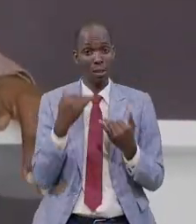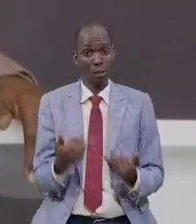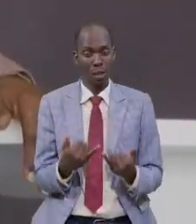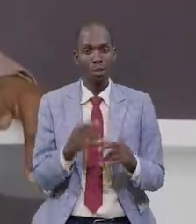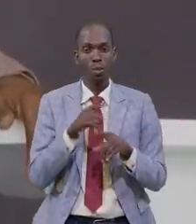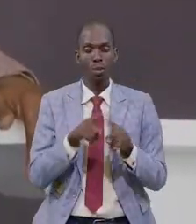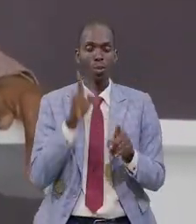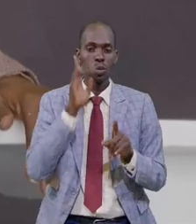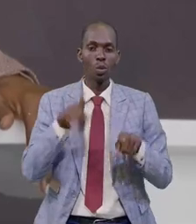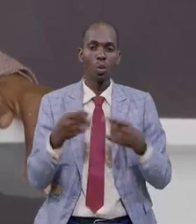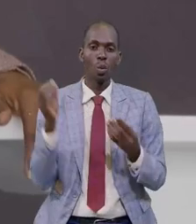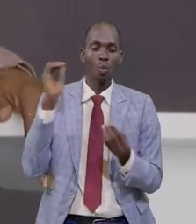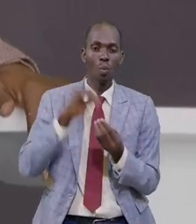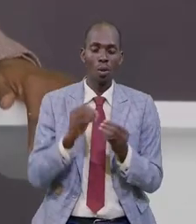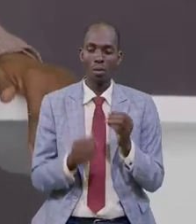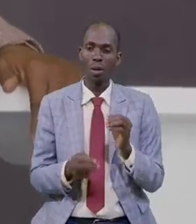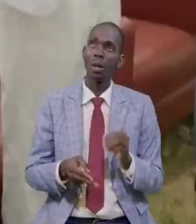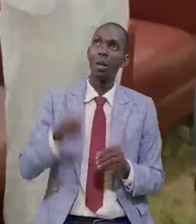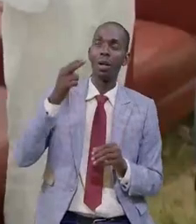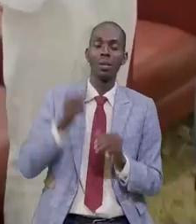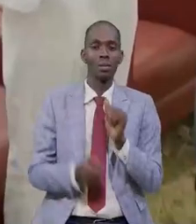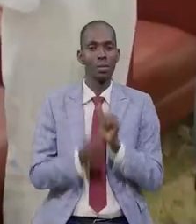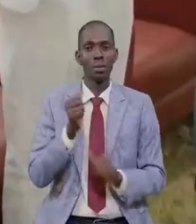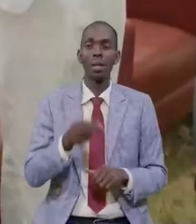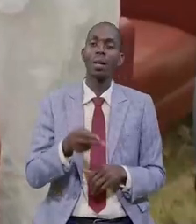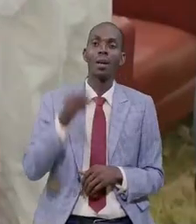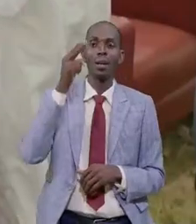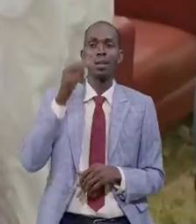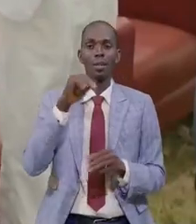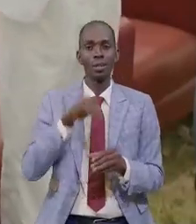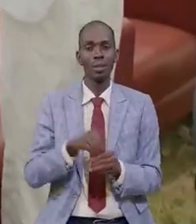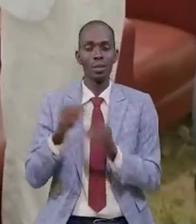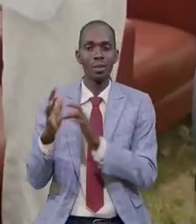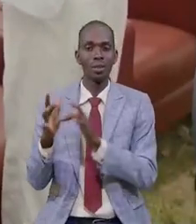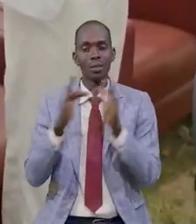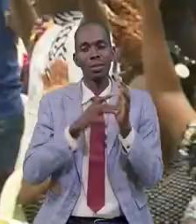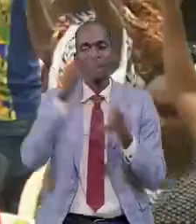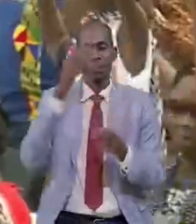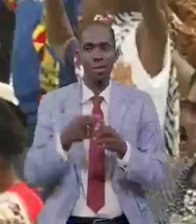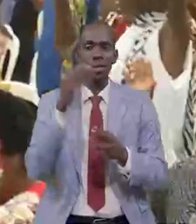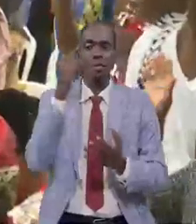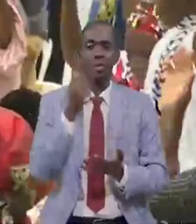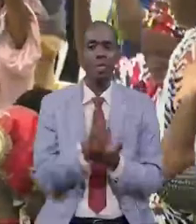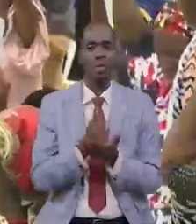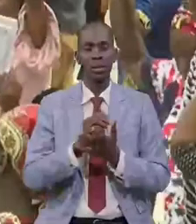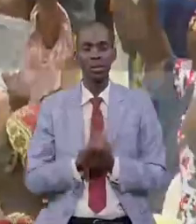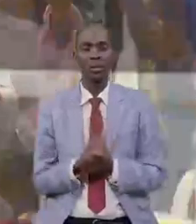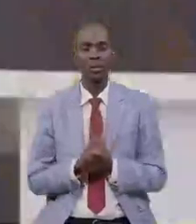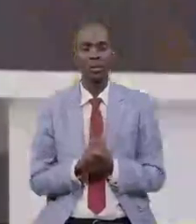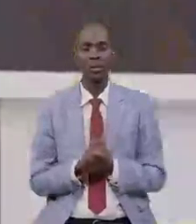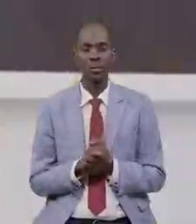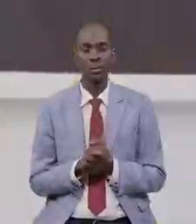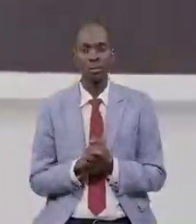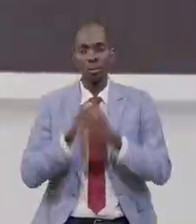plus haut plus haut au nom de Jésus